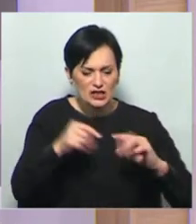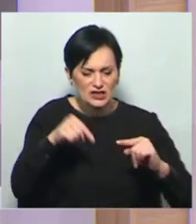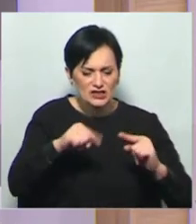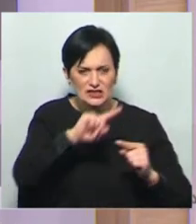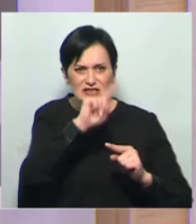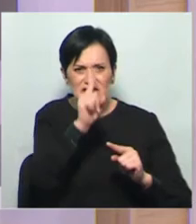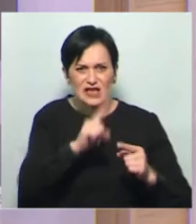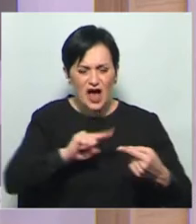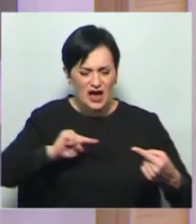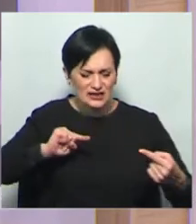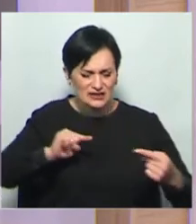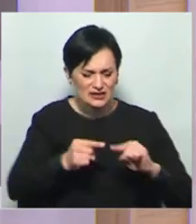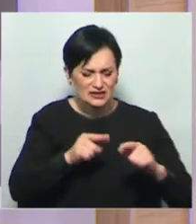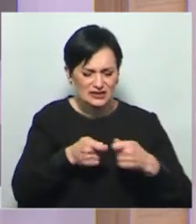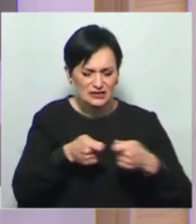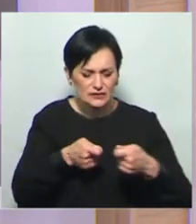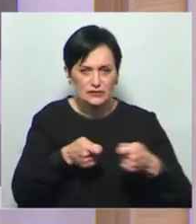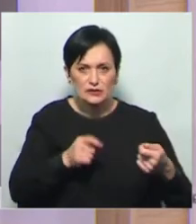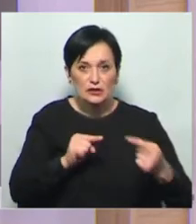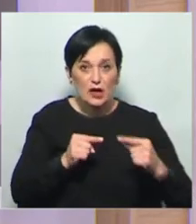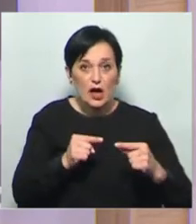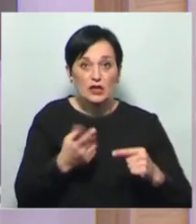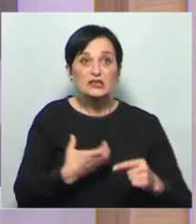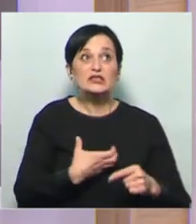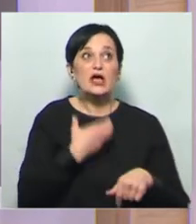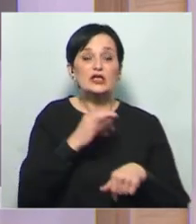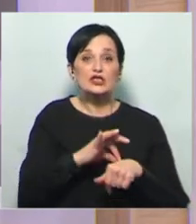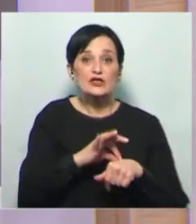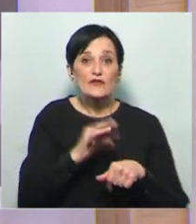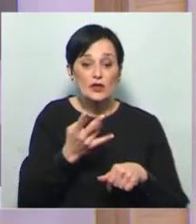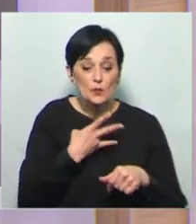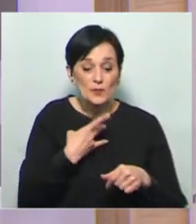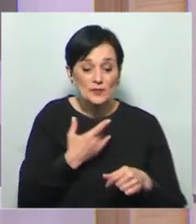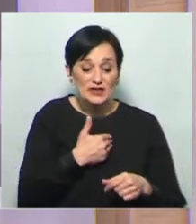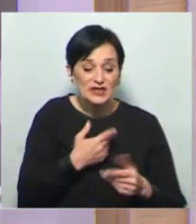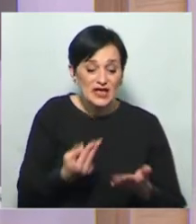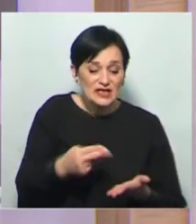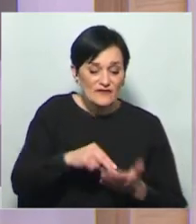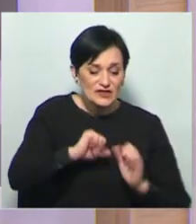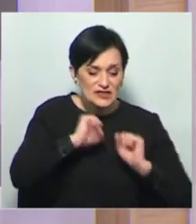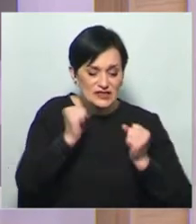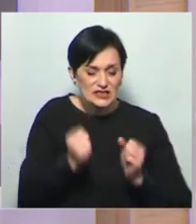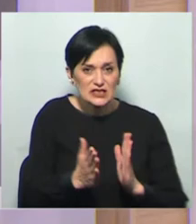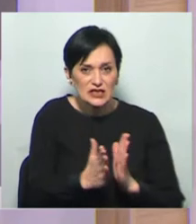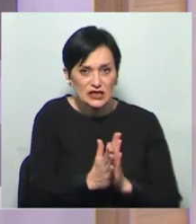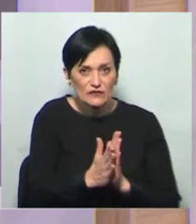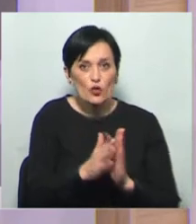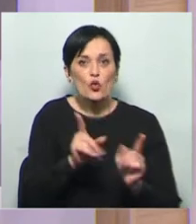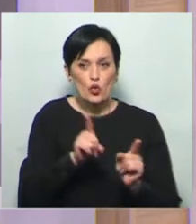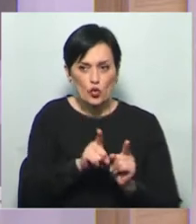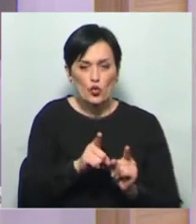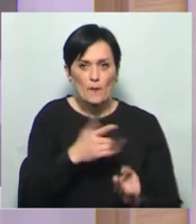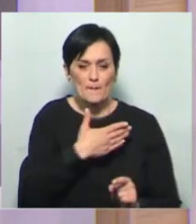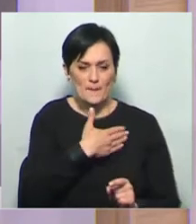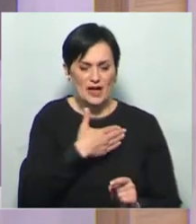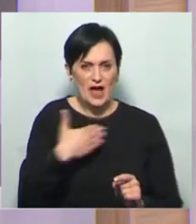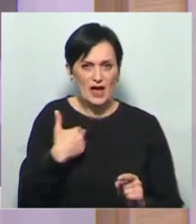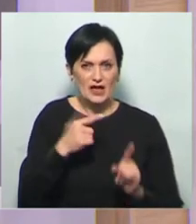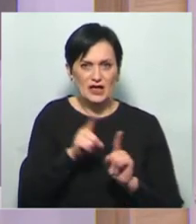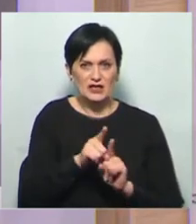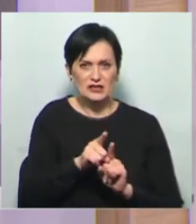მენასკვება და ეს საშნელი ტკივილია, უნდა წამოვდგე რაღაც ცივზე დავდორო როგორმე გაიშალოს. კერძეც მემართება ხოლმე